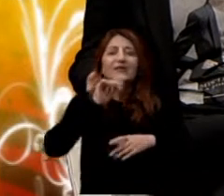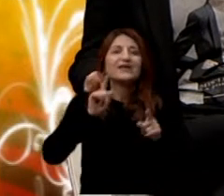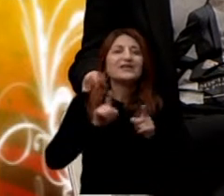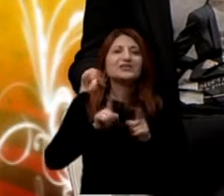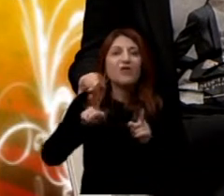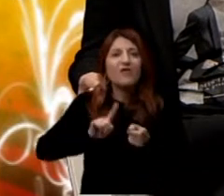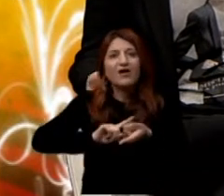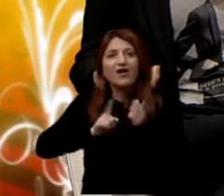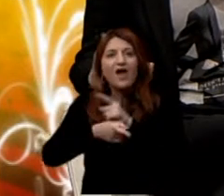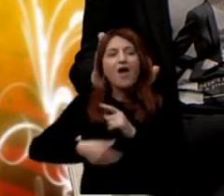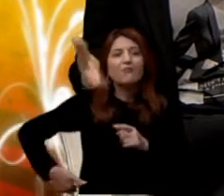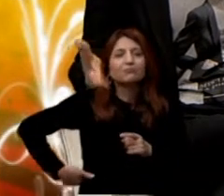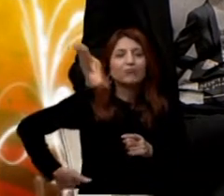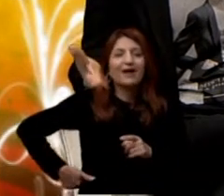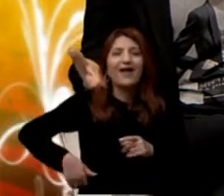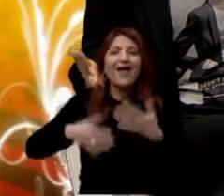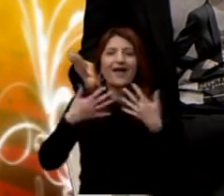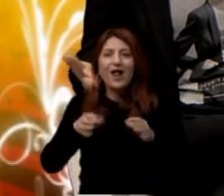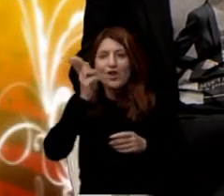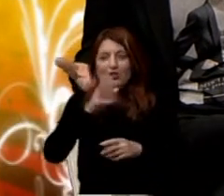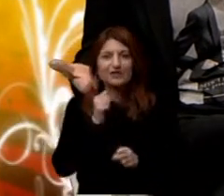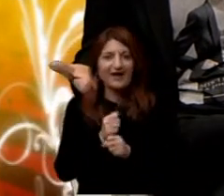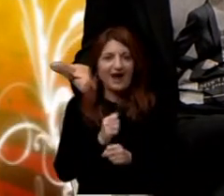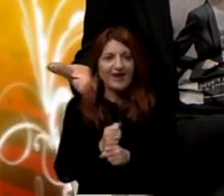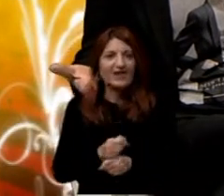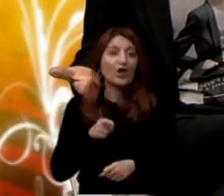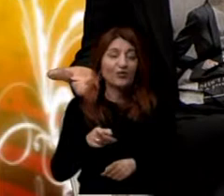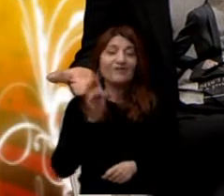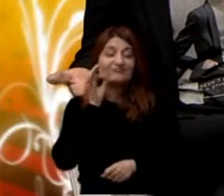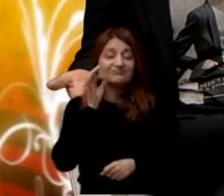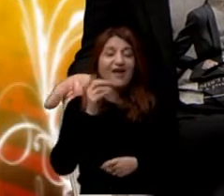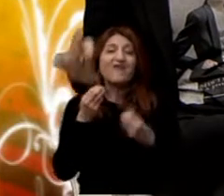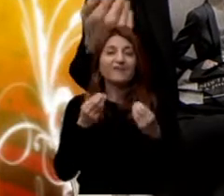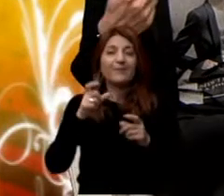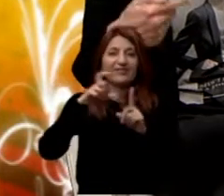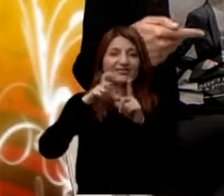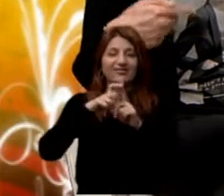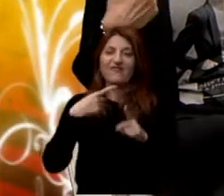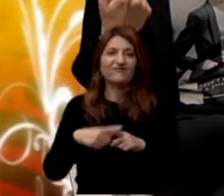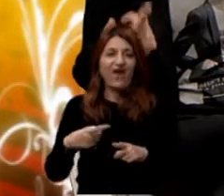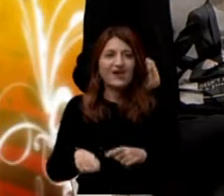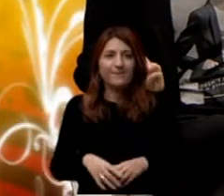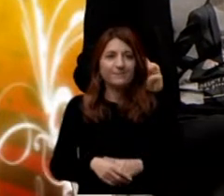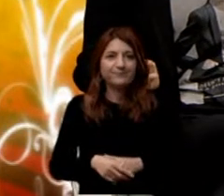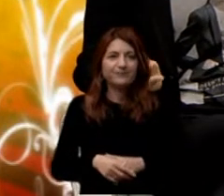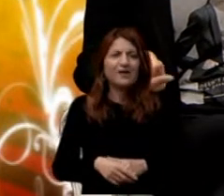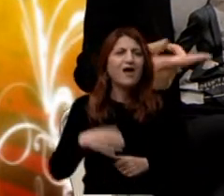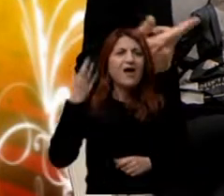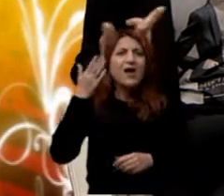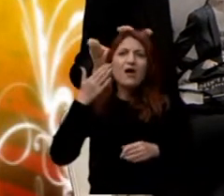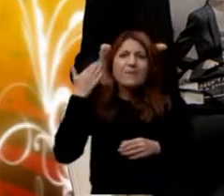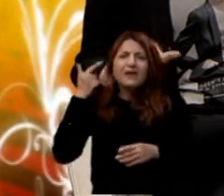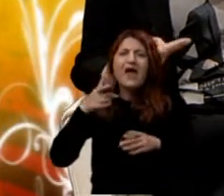ovaj aktivni oblik u bubregu. Tako da imamo definitivno ono ogroman rizik od nedostatka vitamina D. Na kalci je bilo dosta povike